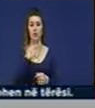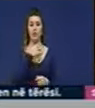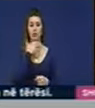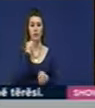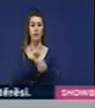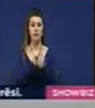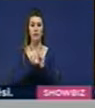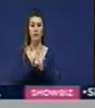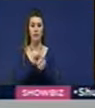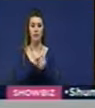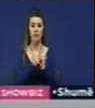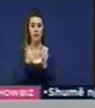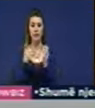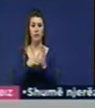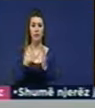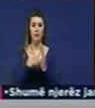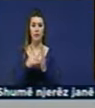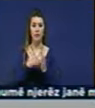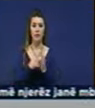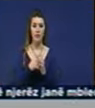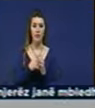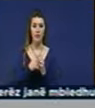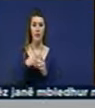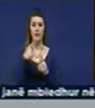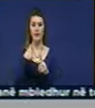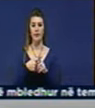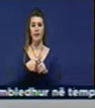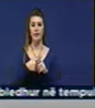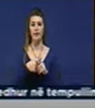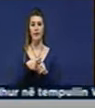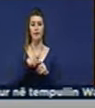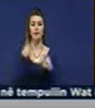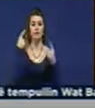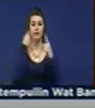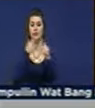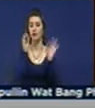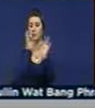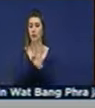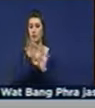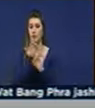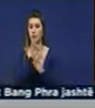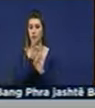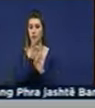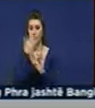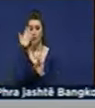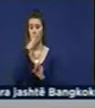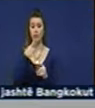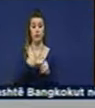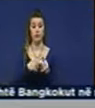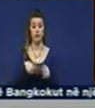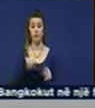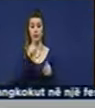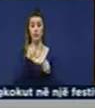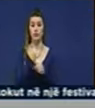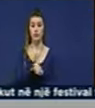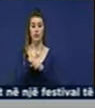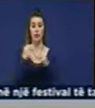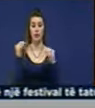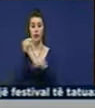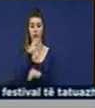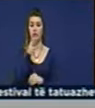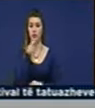shumë pikpytje edhe pa ndonjë perspektivë në vendin e vetë. Pikresht në këtë drejtim duhet të fokusohemi e të punojmë më së